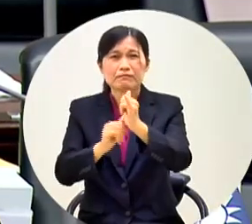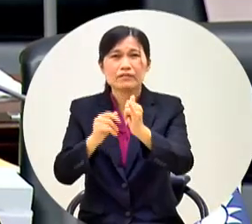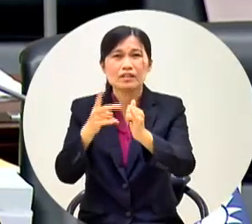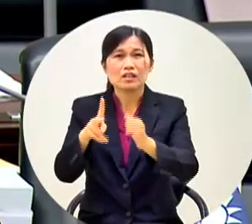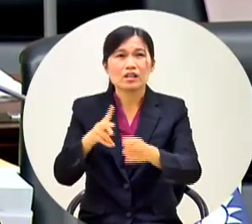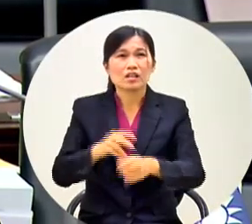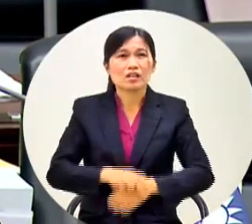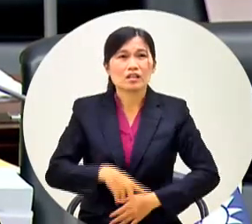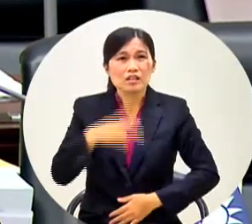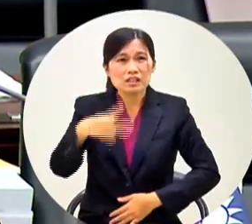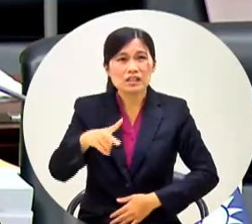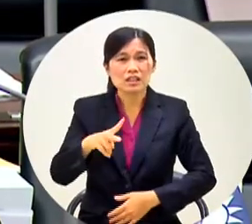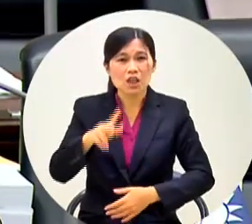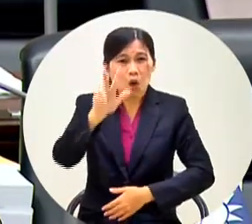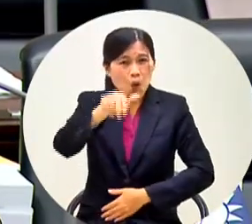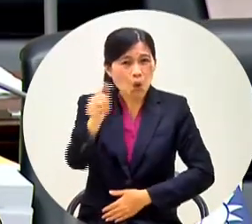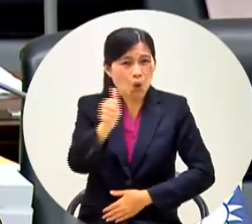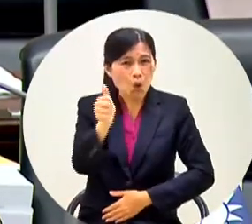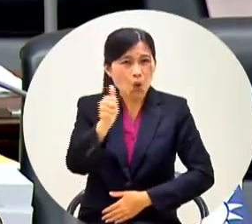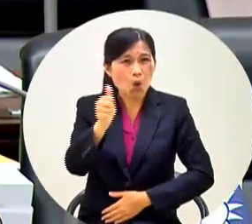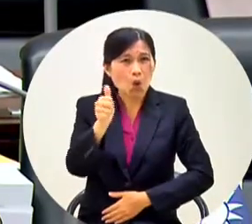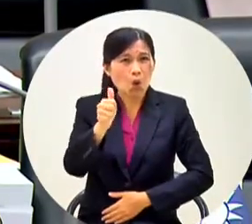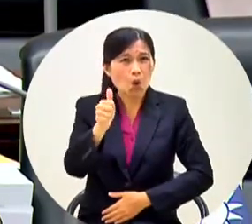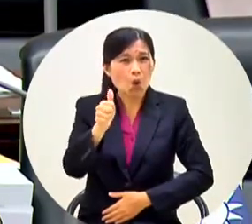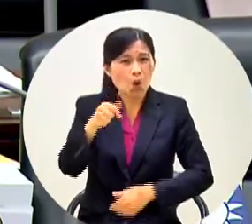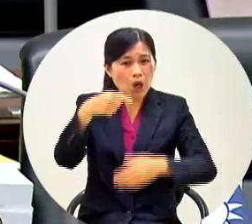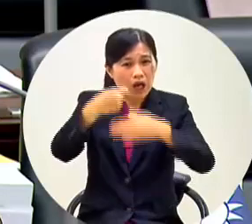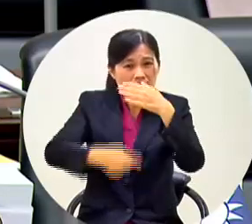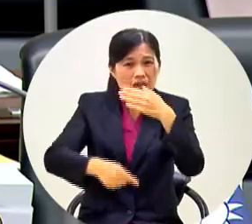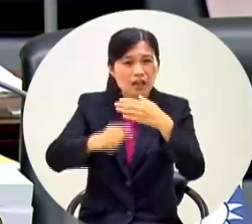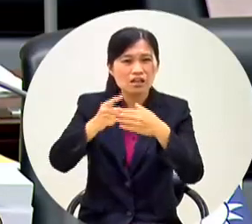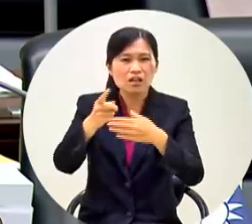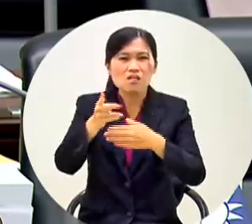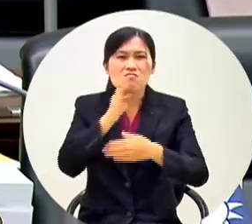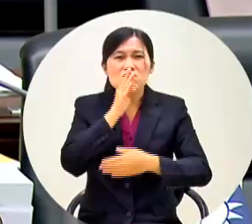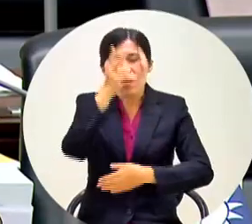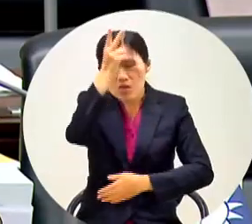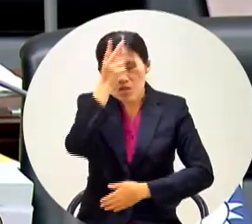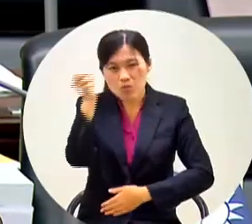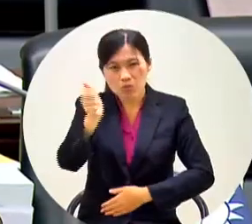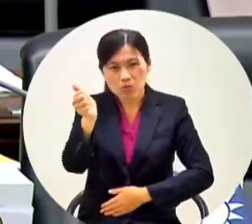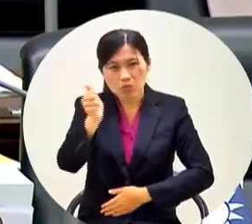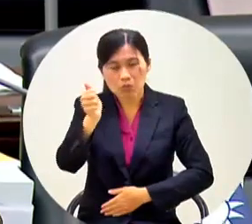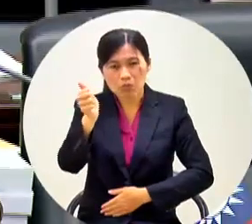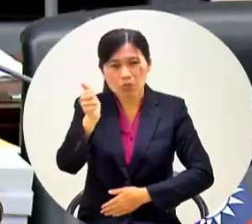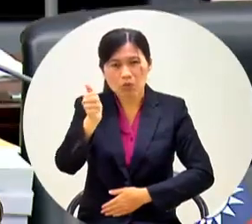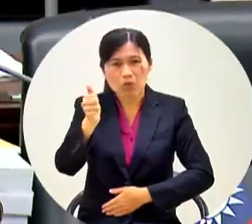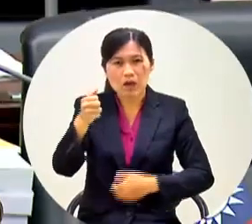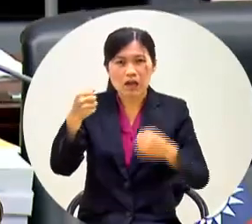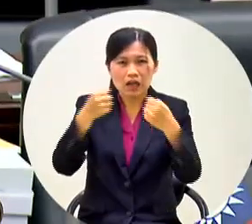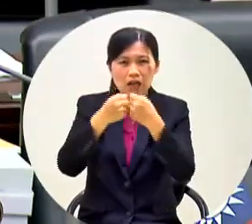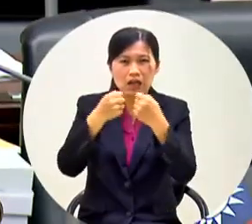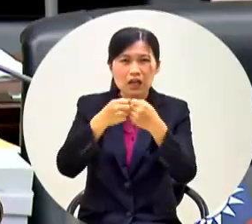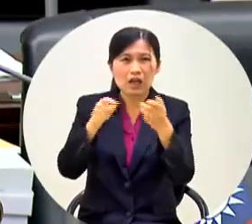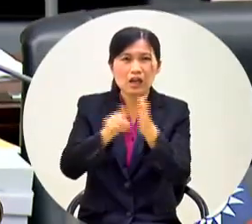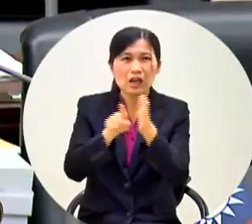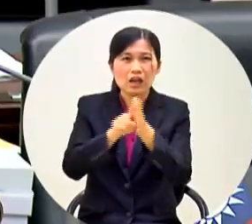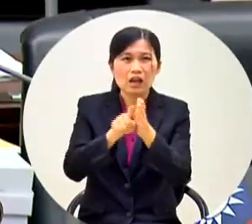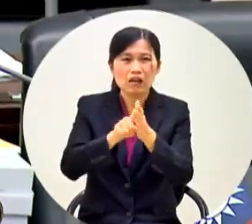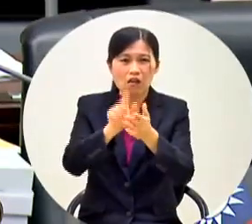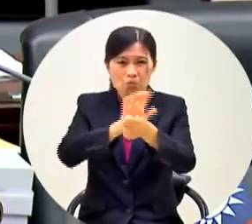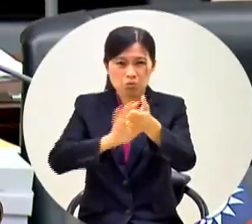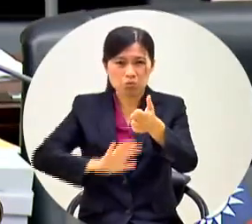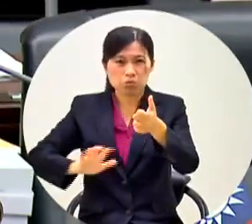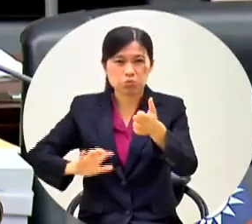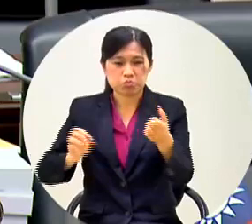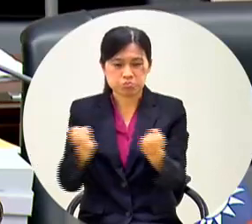伤是曾俊杰议员因为在争议当中造成的。过来就是我们